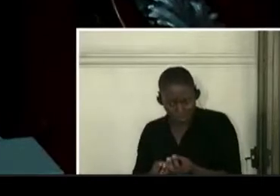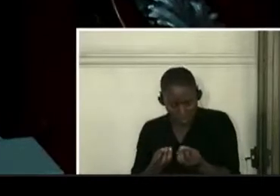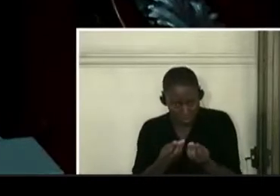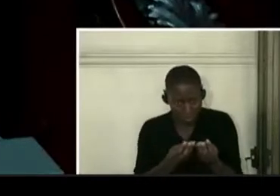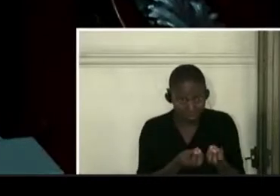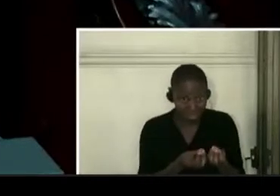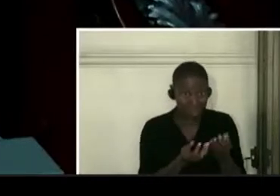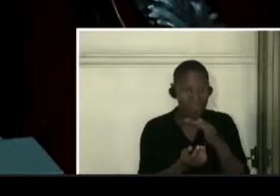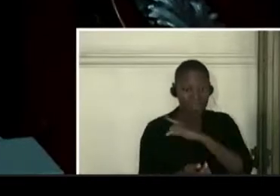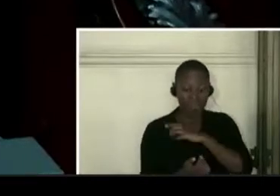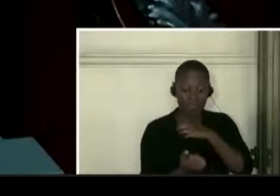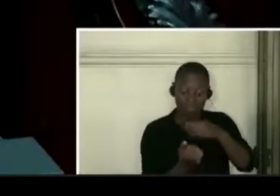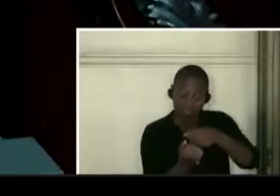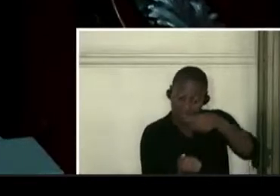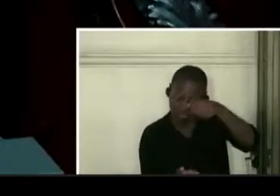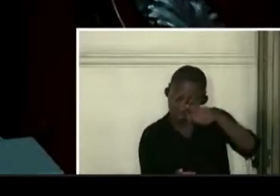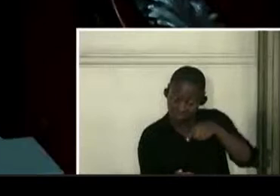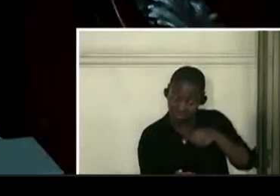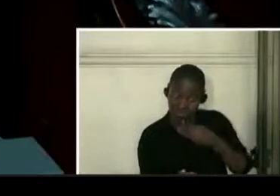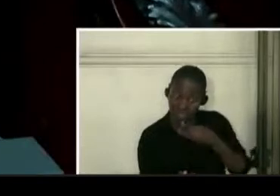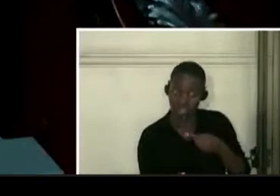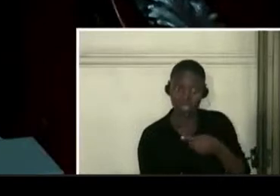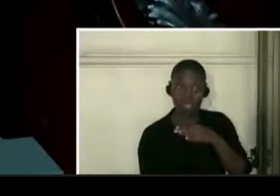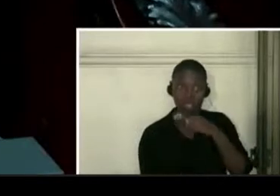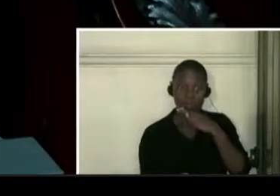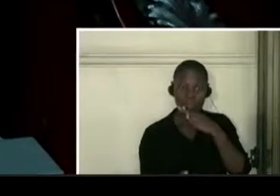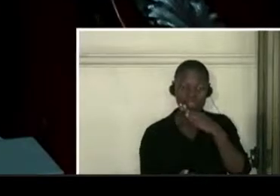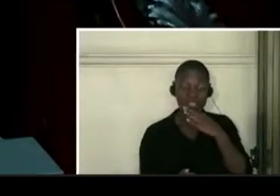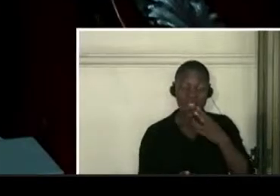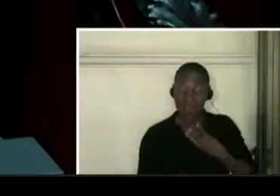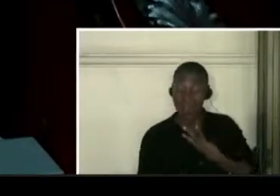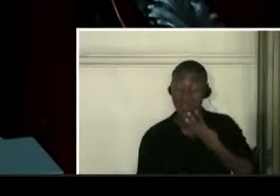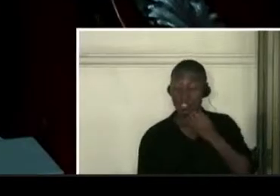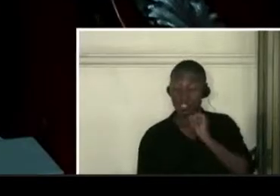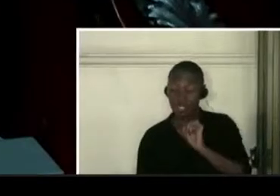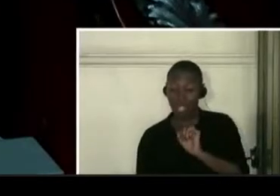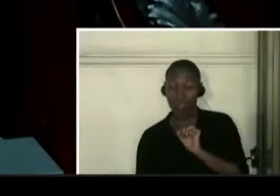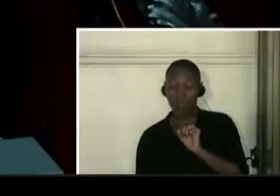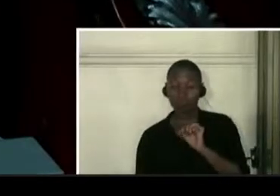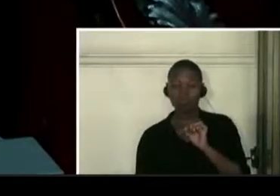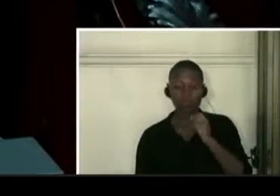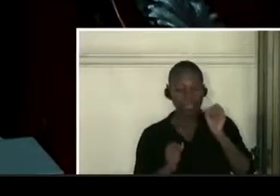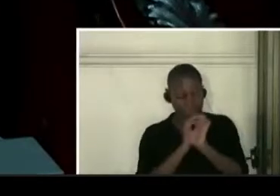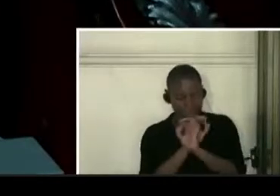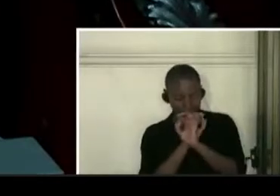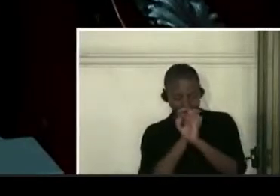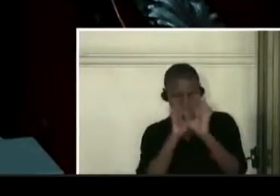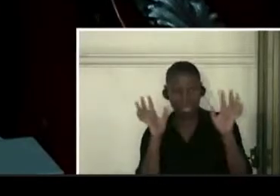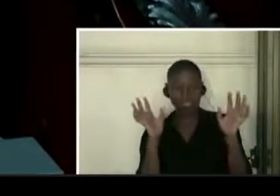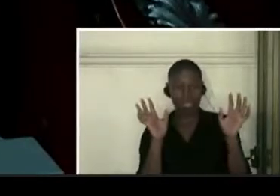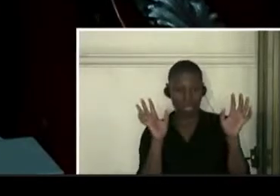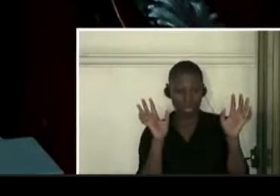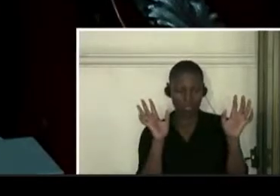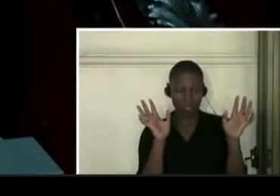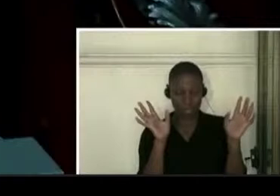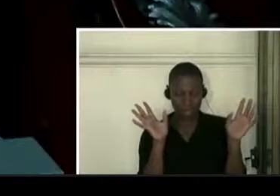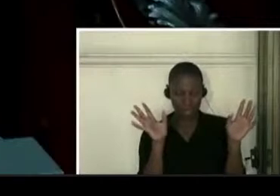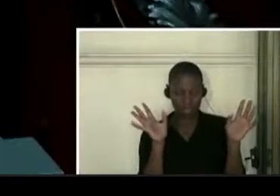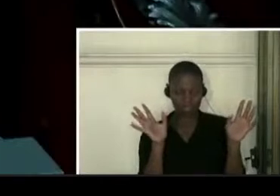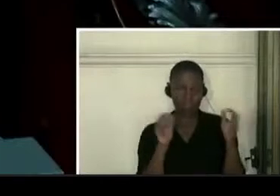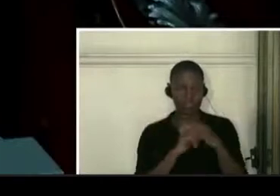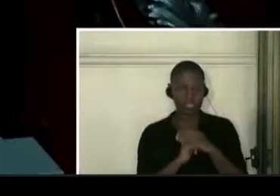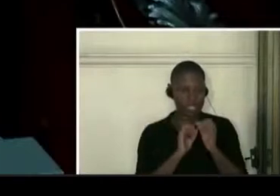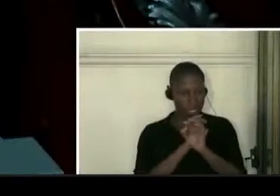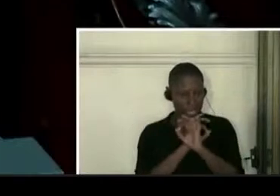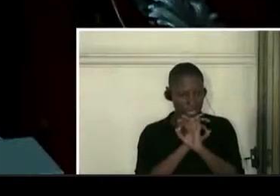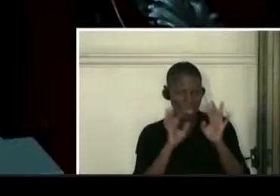iFreedom Charter. Izifiso nempokophelo yakho Sodobe icace ibha okwekati elimhlophe ehlungwini.